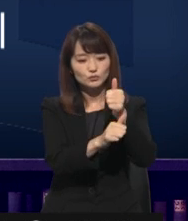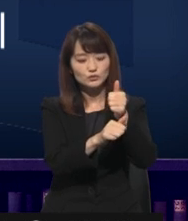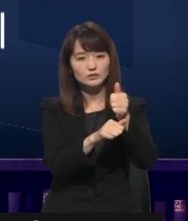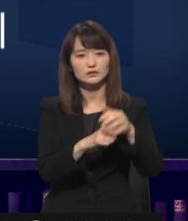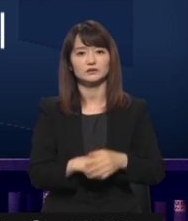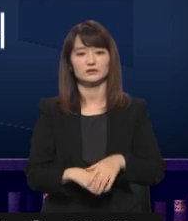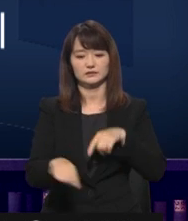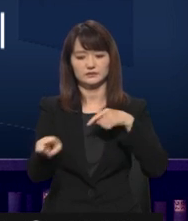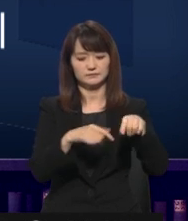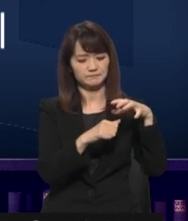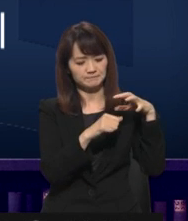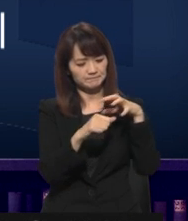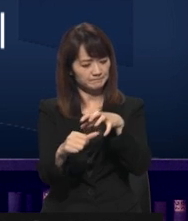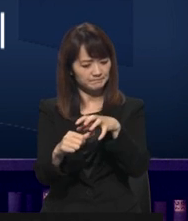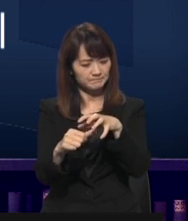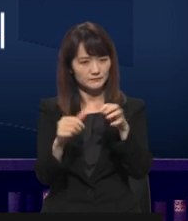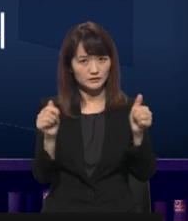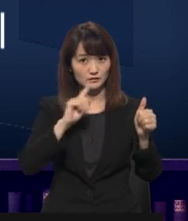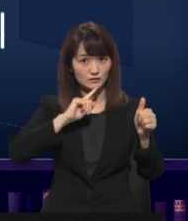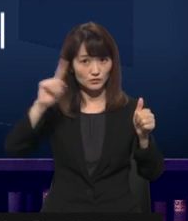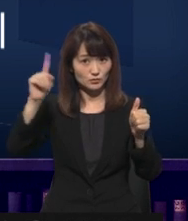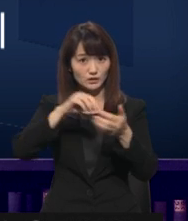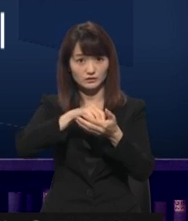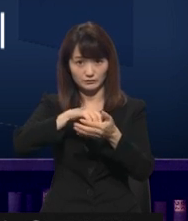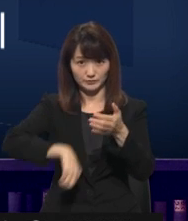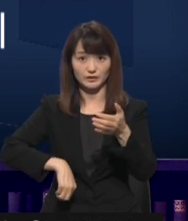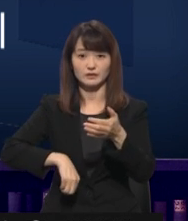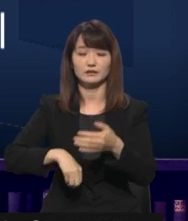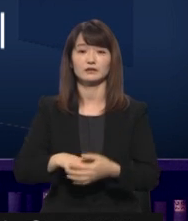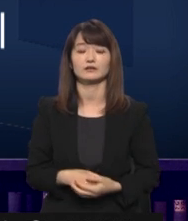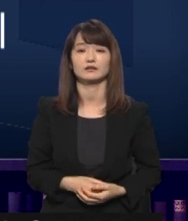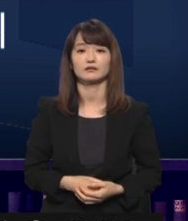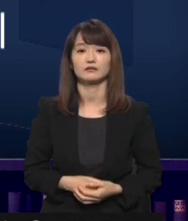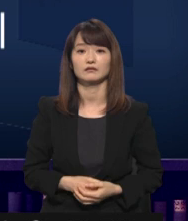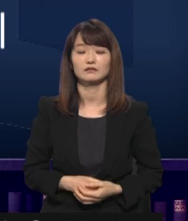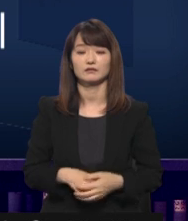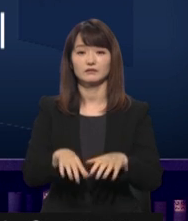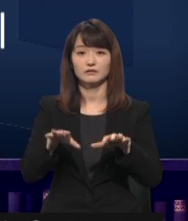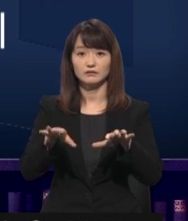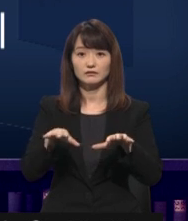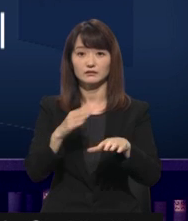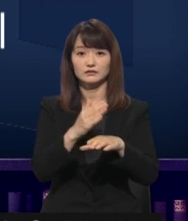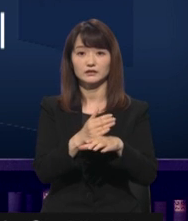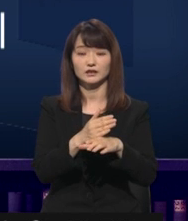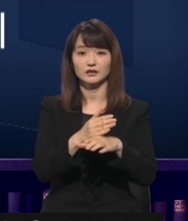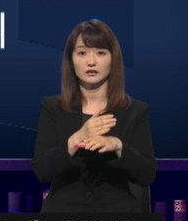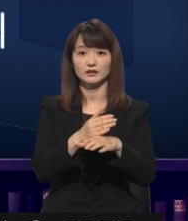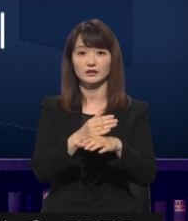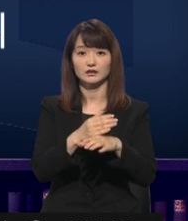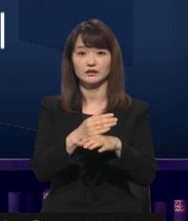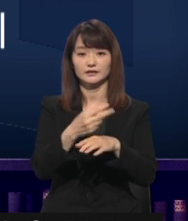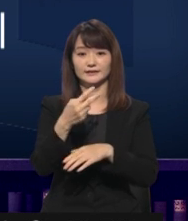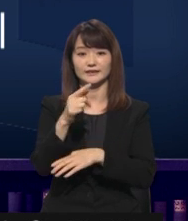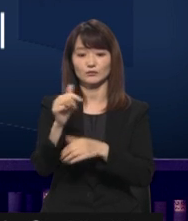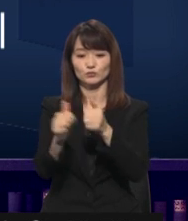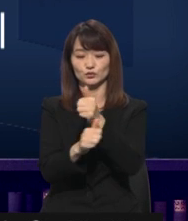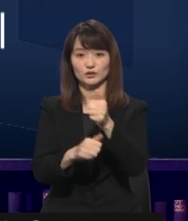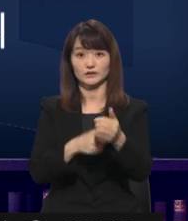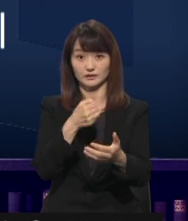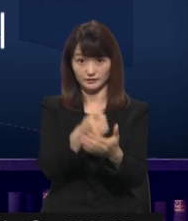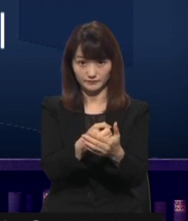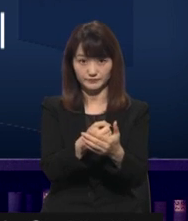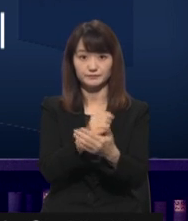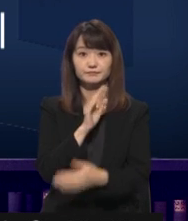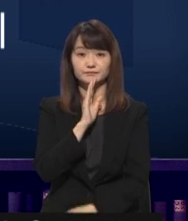기소된 것 아니야 이 경우는 예외로 한다 이 분이지 않습니까 이거는 이번에 탕 무에서 은결이 됐죠 네